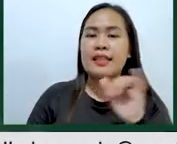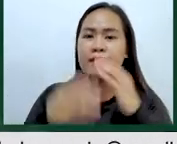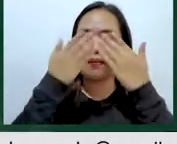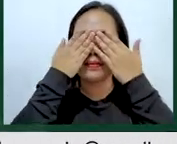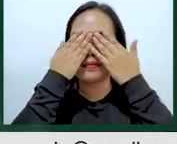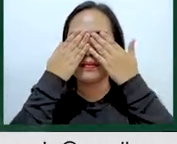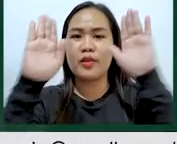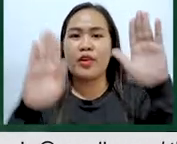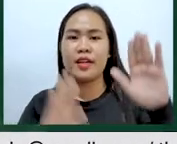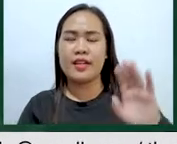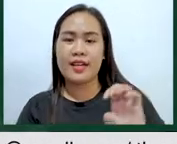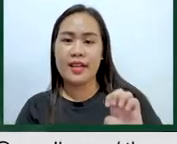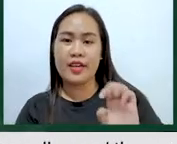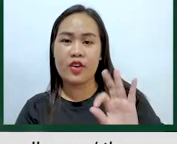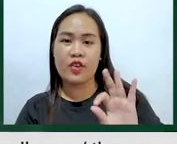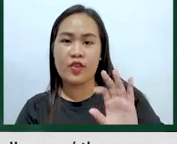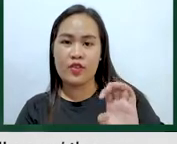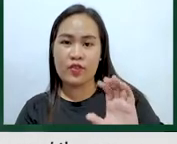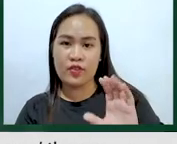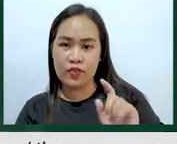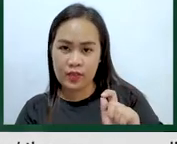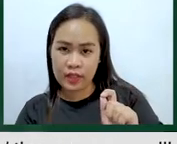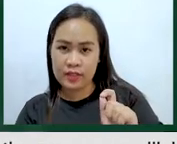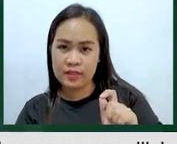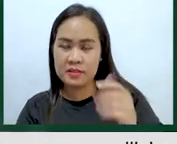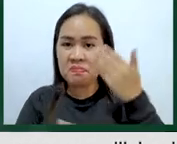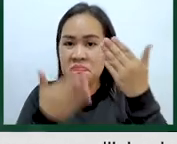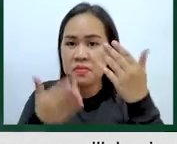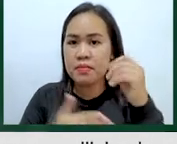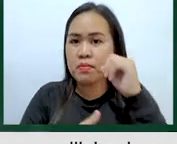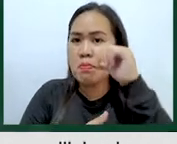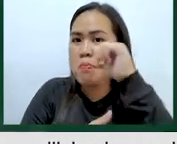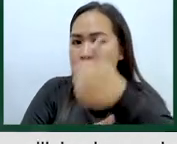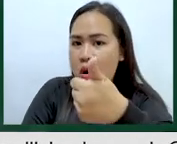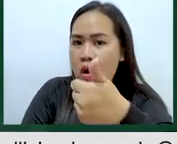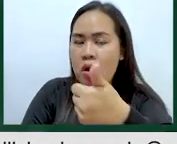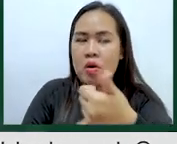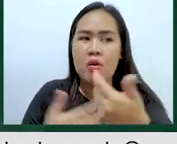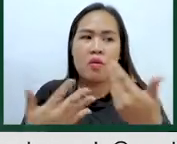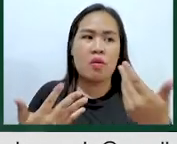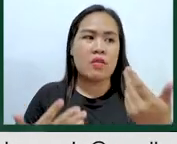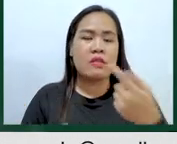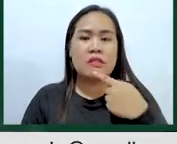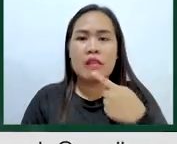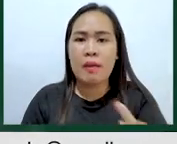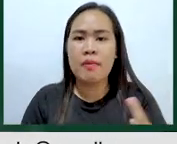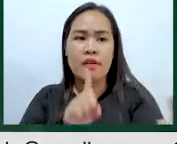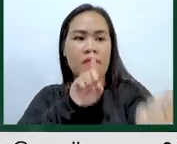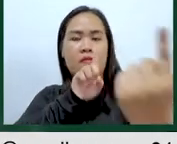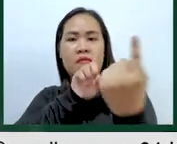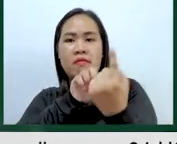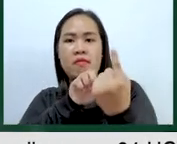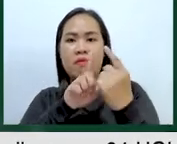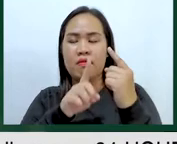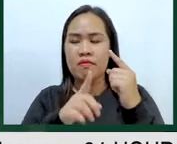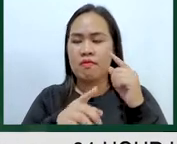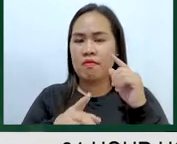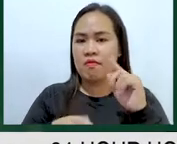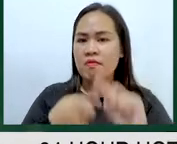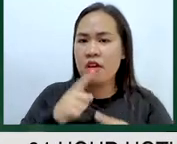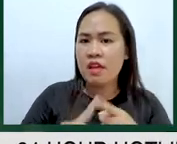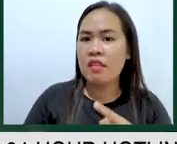sabi ko nga, ayan yung bulaga effect, 'di ba? Baka bukas makaluwa po tumawag sa inyo yung kakilala niyo na, "Oh, nagpositive